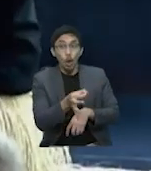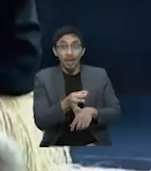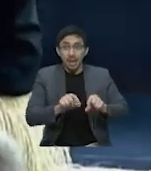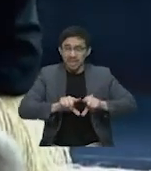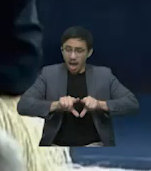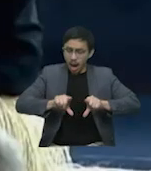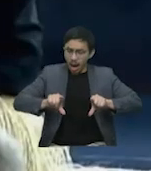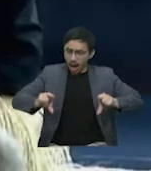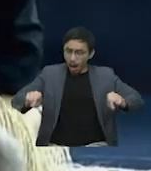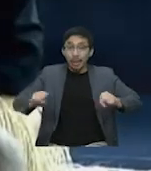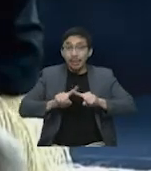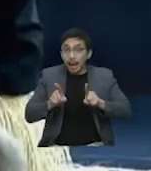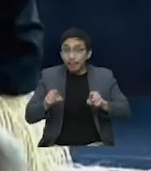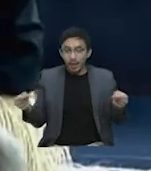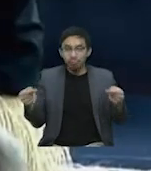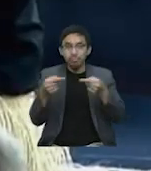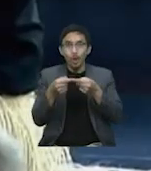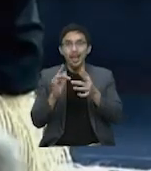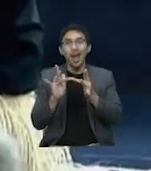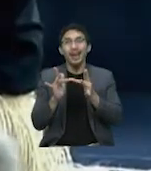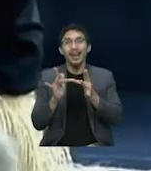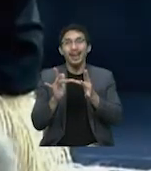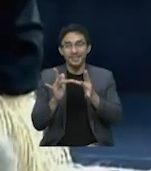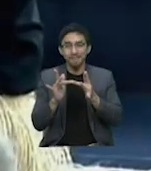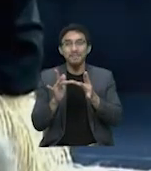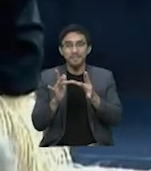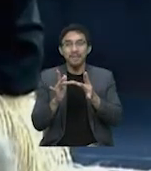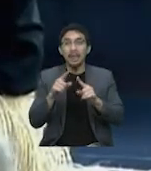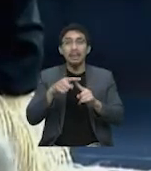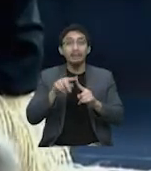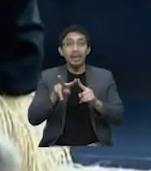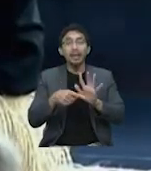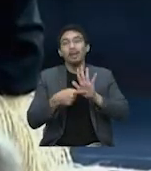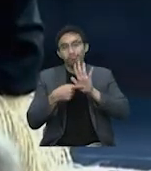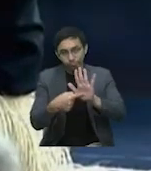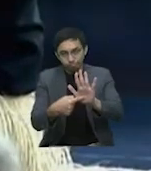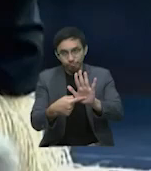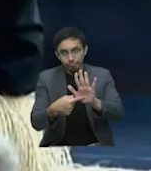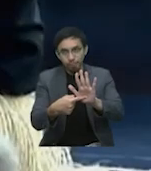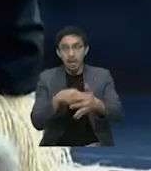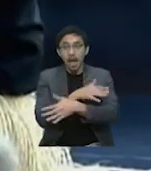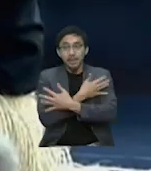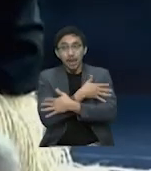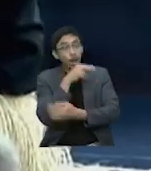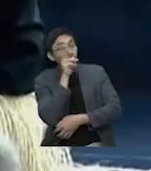y awal mulanya ceritanya di korkari ini Bapak izin saya cerita bahwa korkari ini mungkin orang Merauke